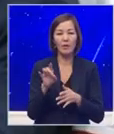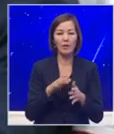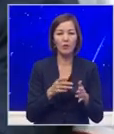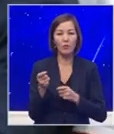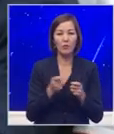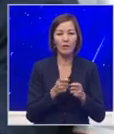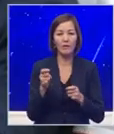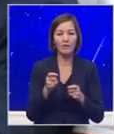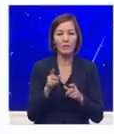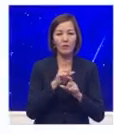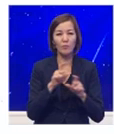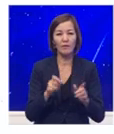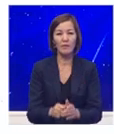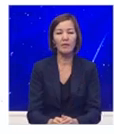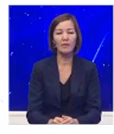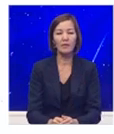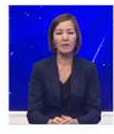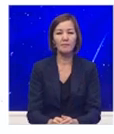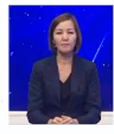и руководителя управления